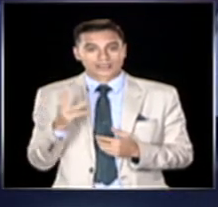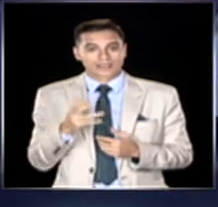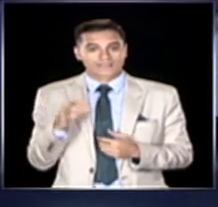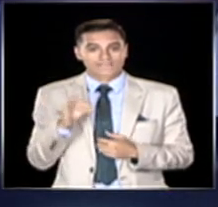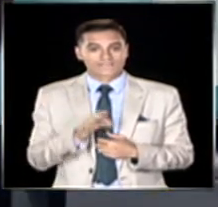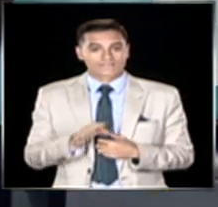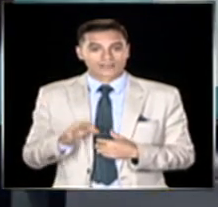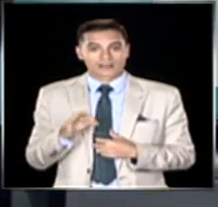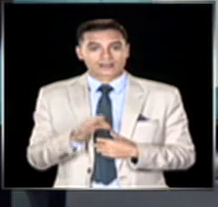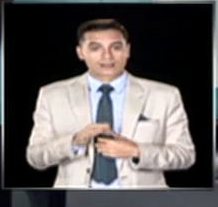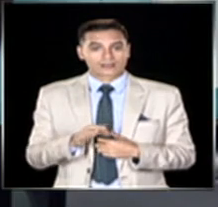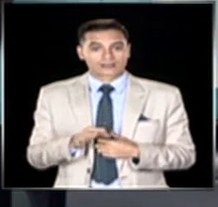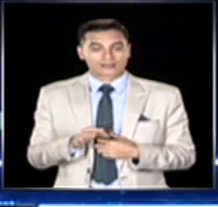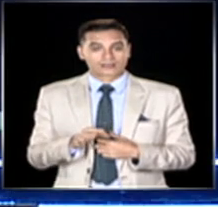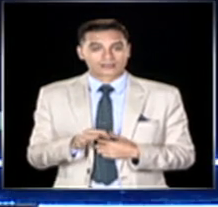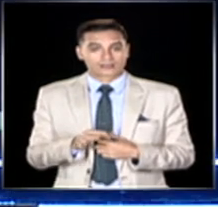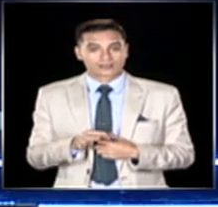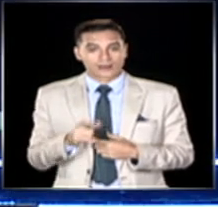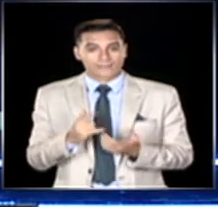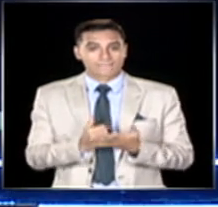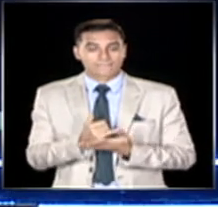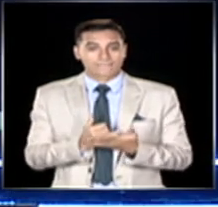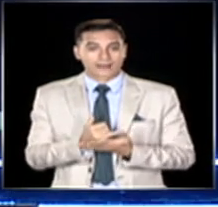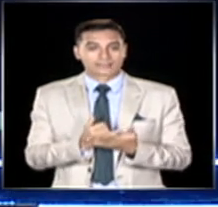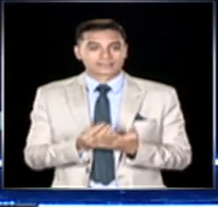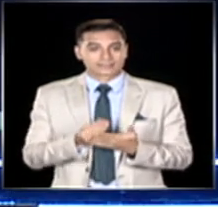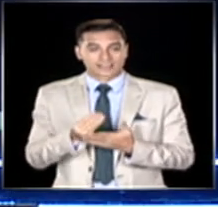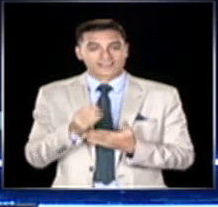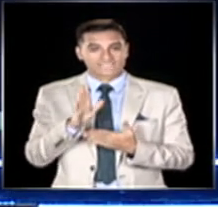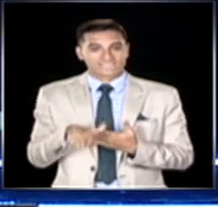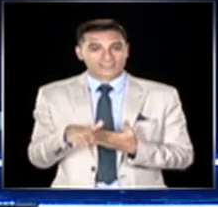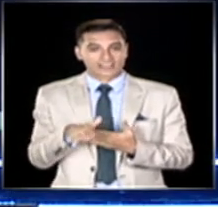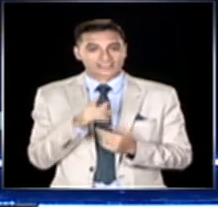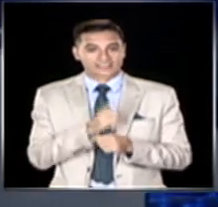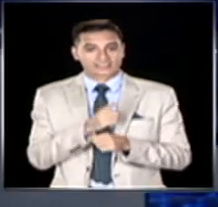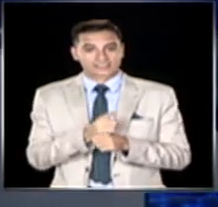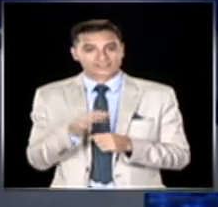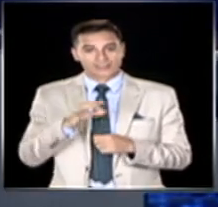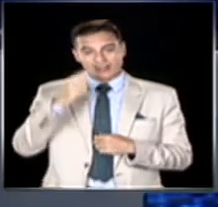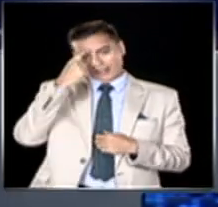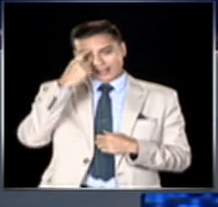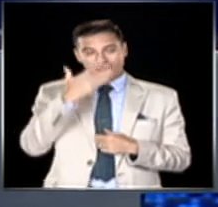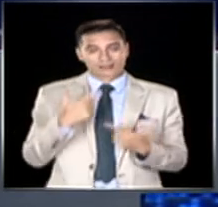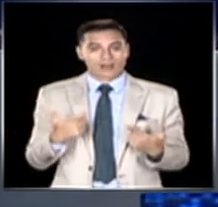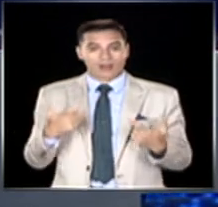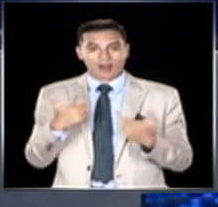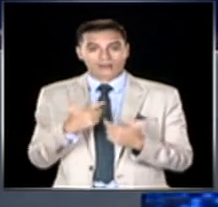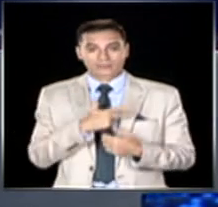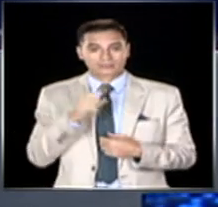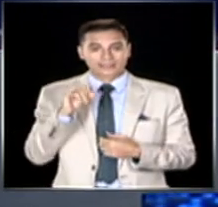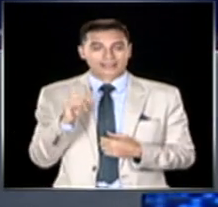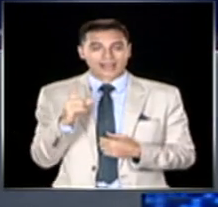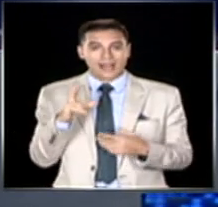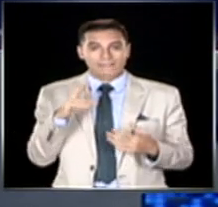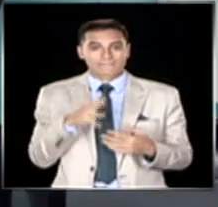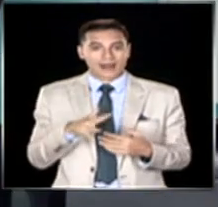ده ديو البحرية دي أنتوا خدتوها في المدرسة. أنا فاكرها بس مش فاكر اسمها، بس فاكر في الهند. دي البحرية كانت